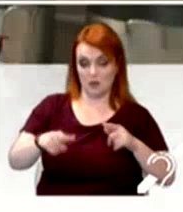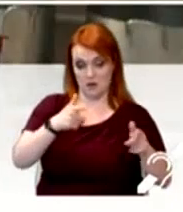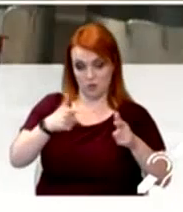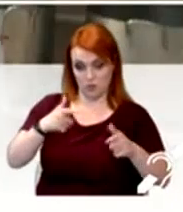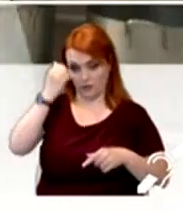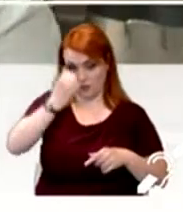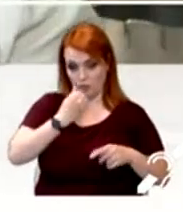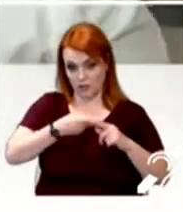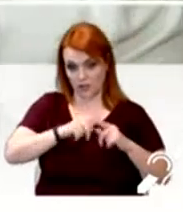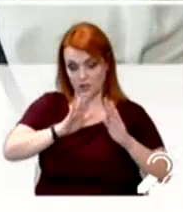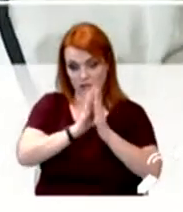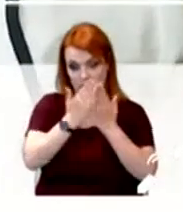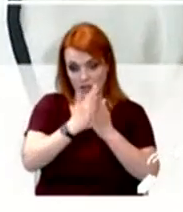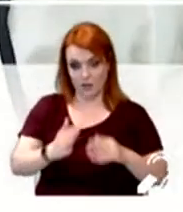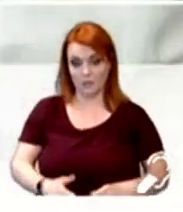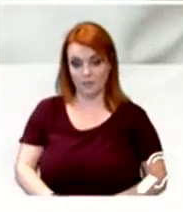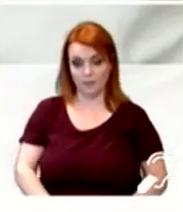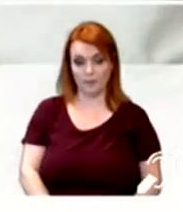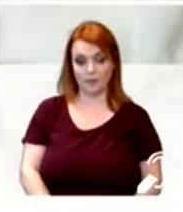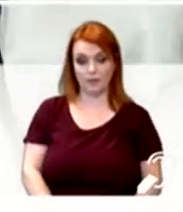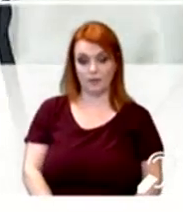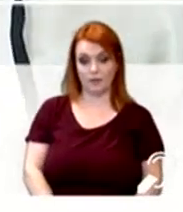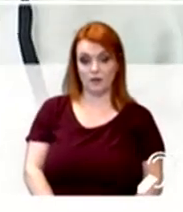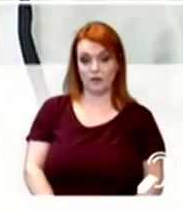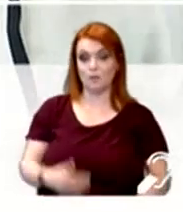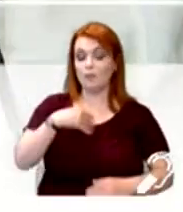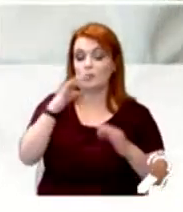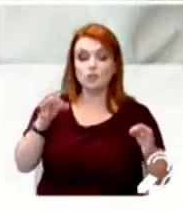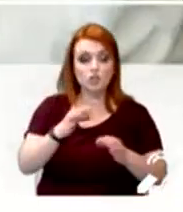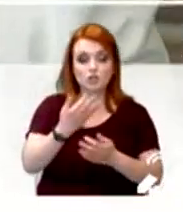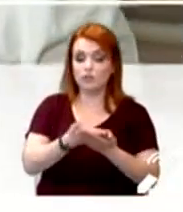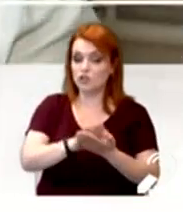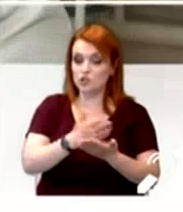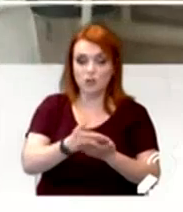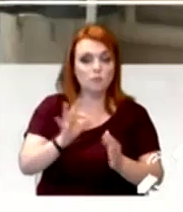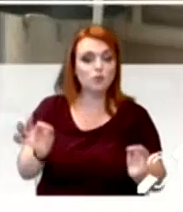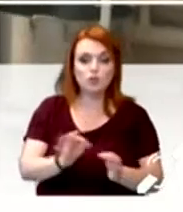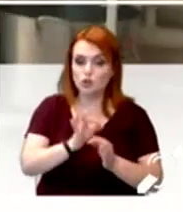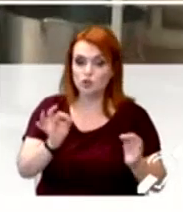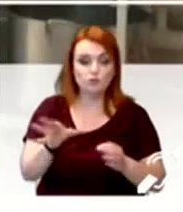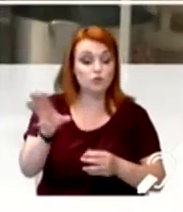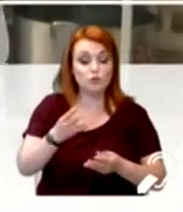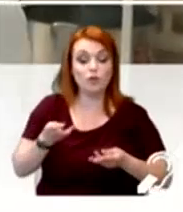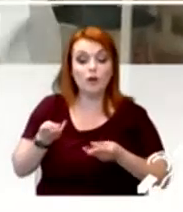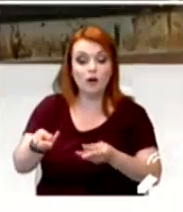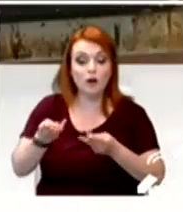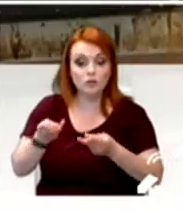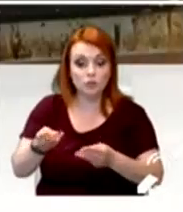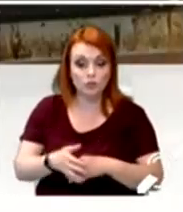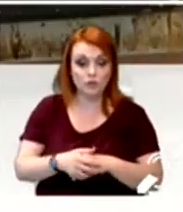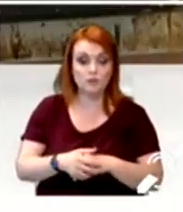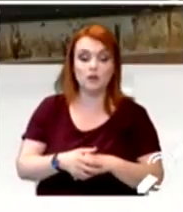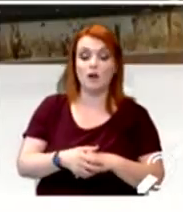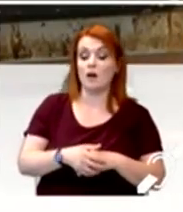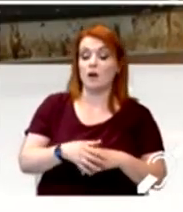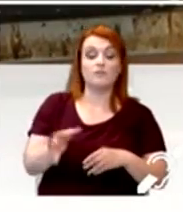sănătoasă. E pusă tătă la cuptor, nu e prăjitură, pipletă, nimic. Tătă e în cuptor, noi înainte ne folosim